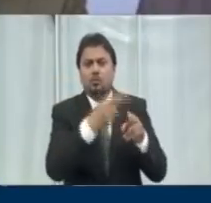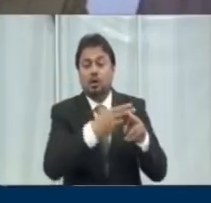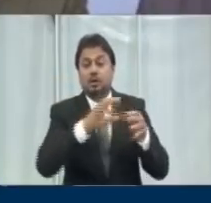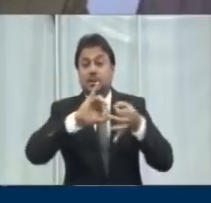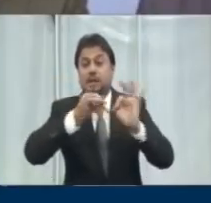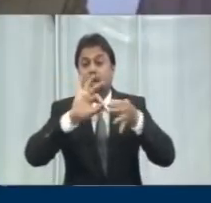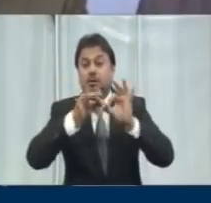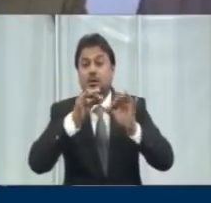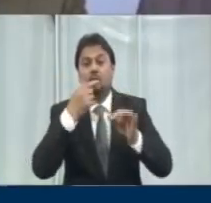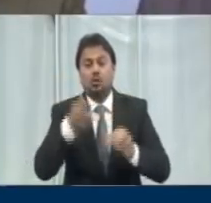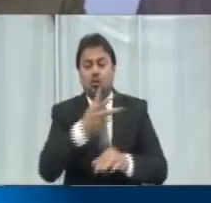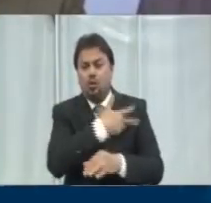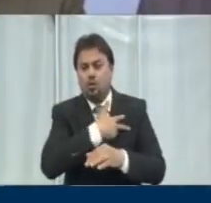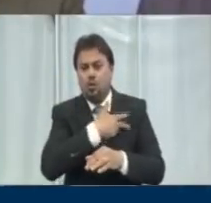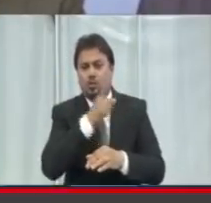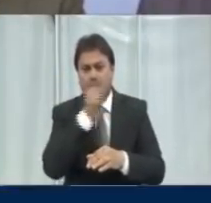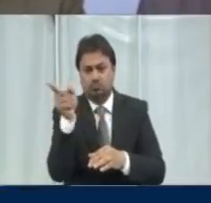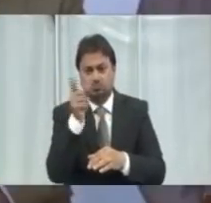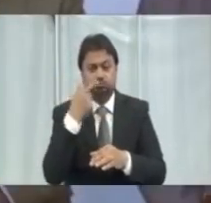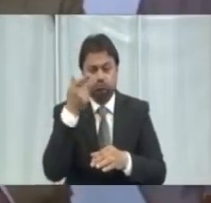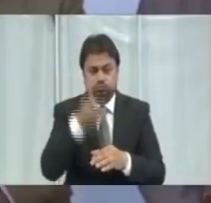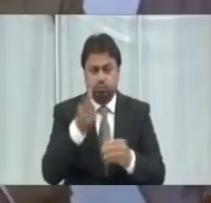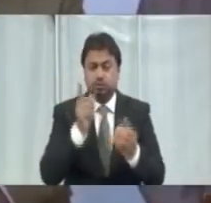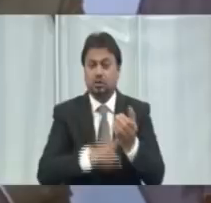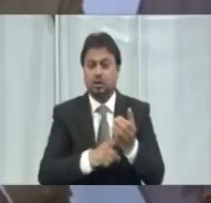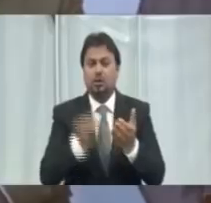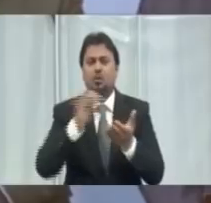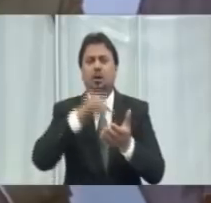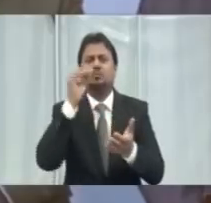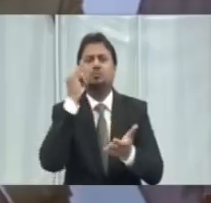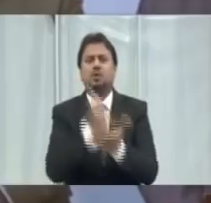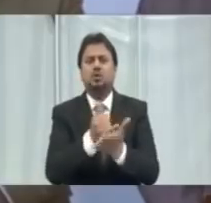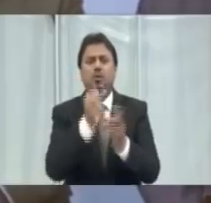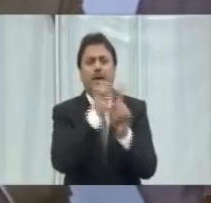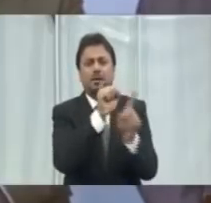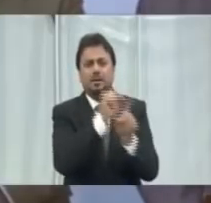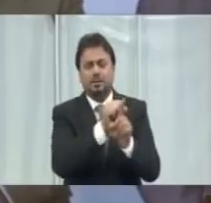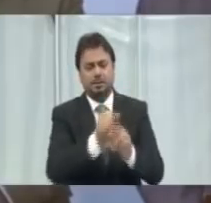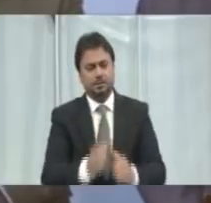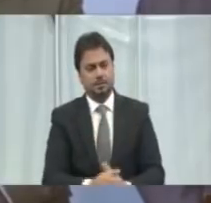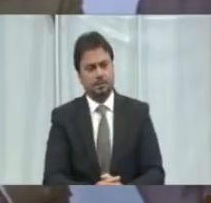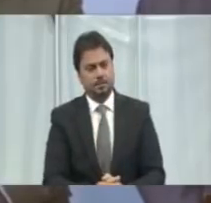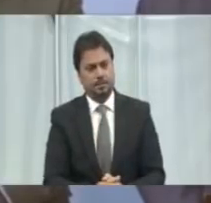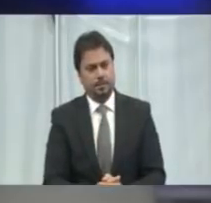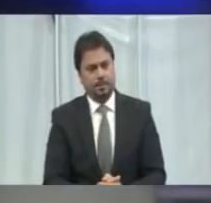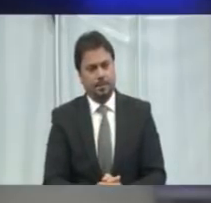المؤسسات الحكومية وكذلك أرباب العمل الخاص.